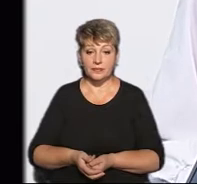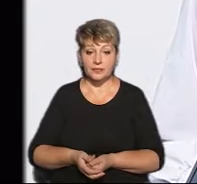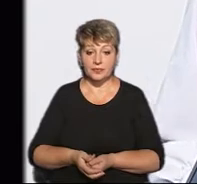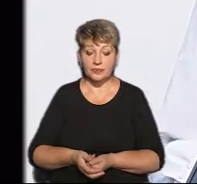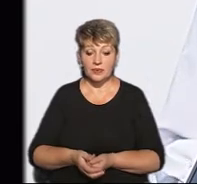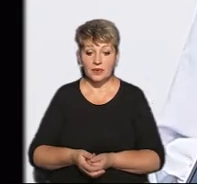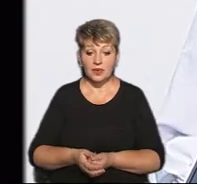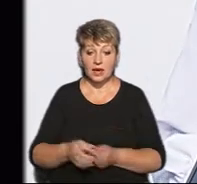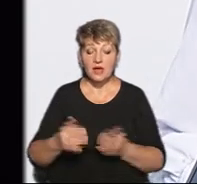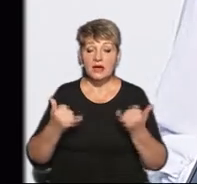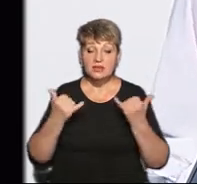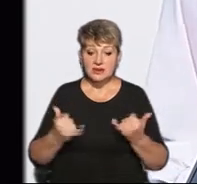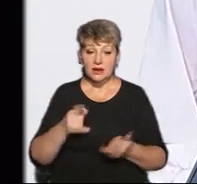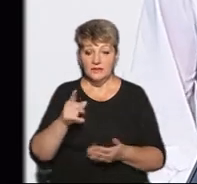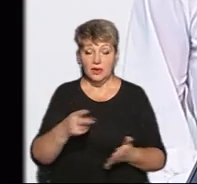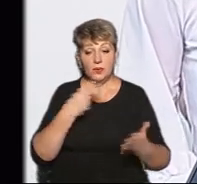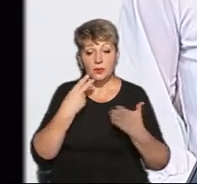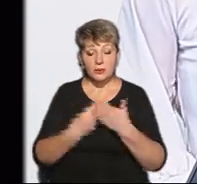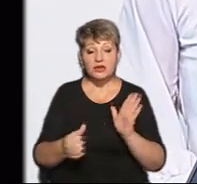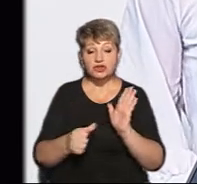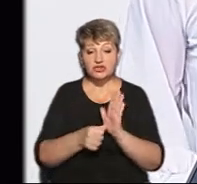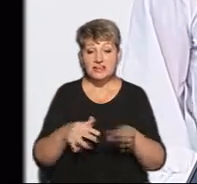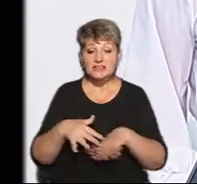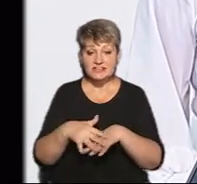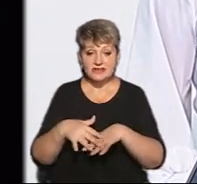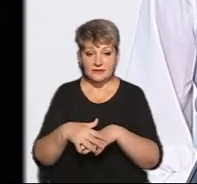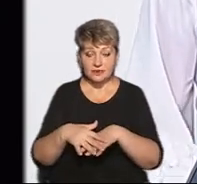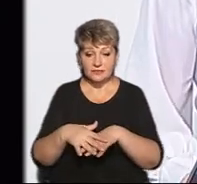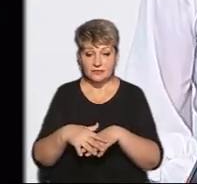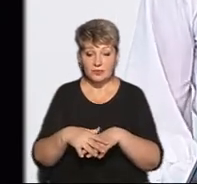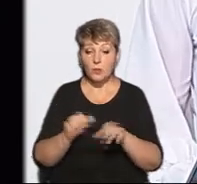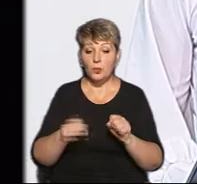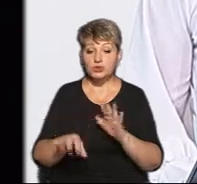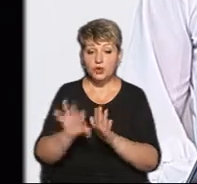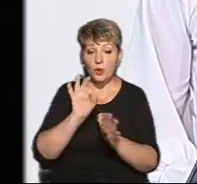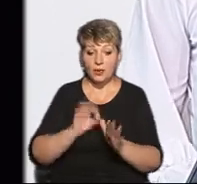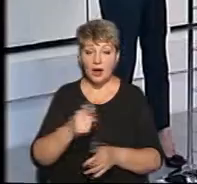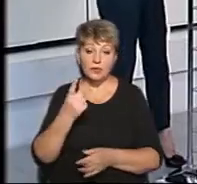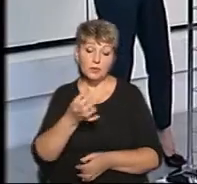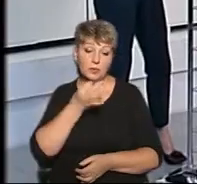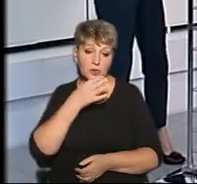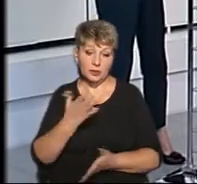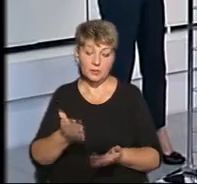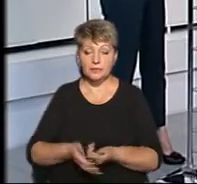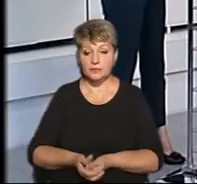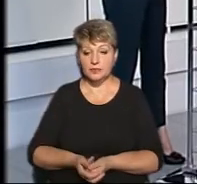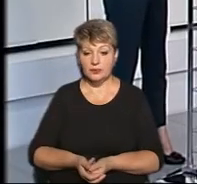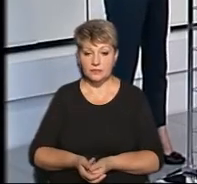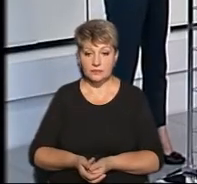це виклики. Зараз ви на екрані побачите 6 цифр. Можете обрати будь-яку з них.